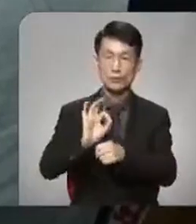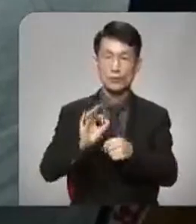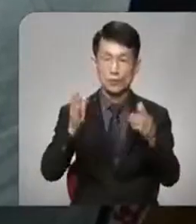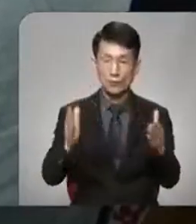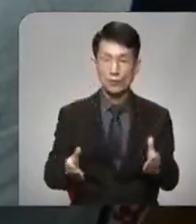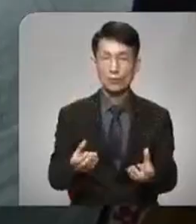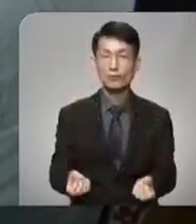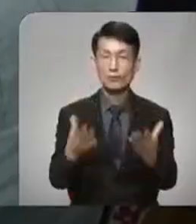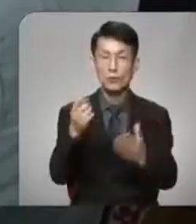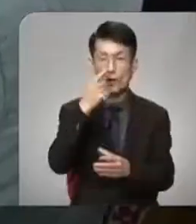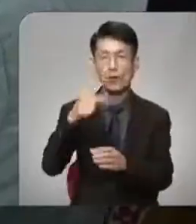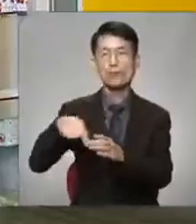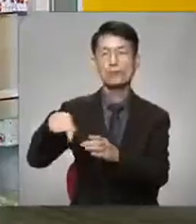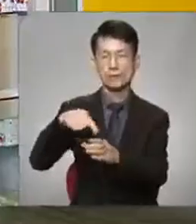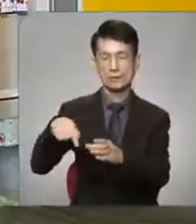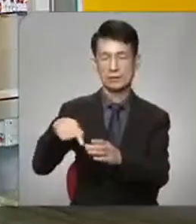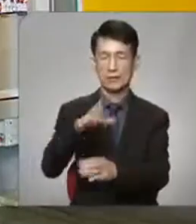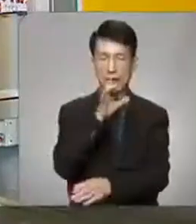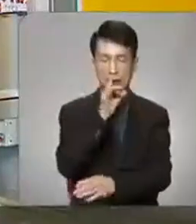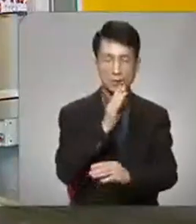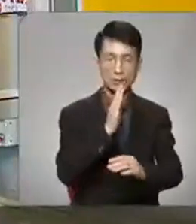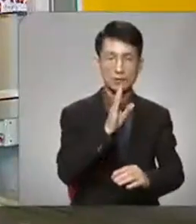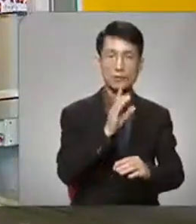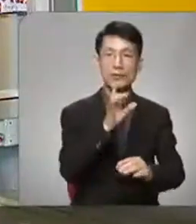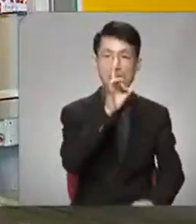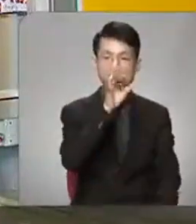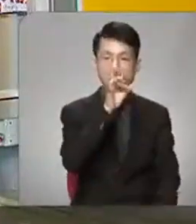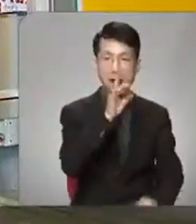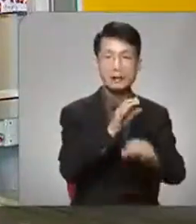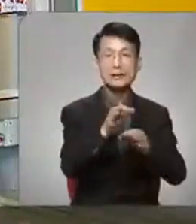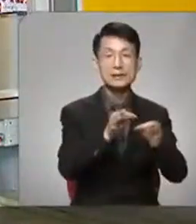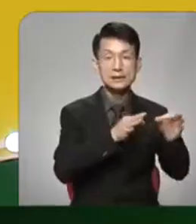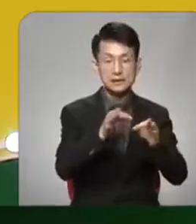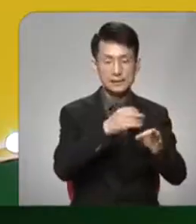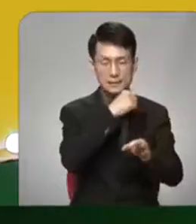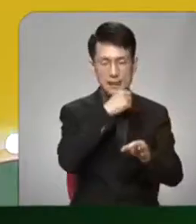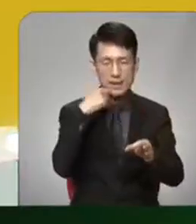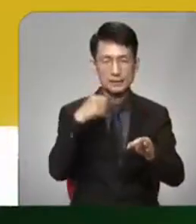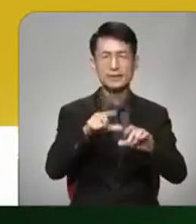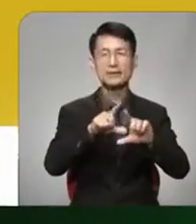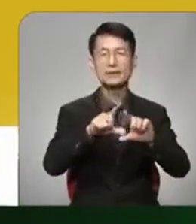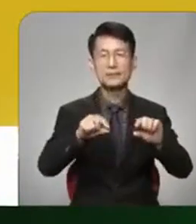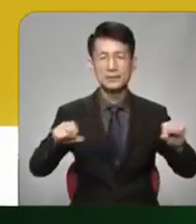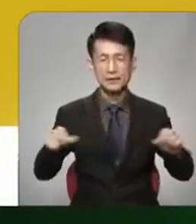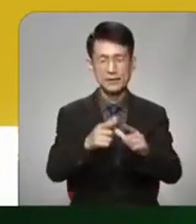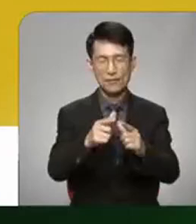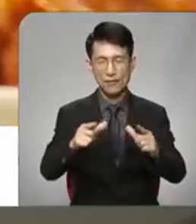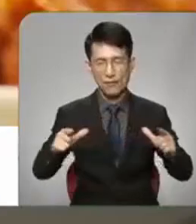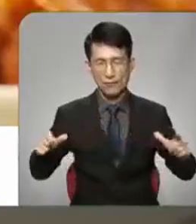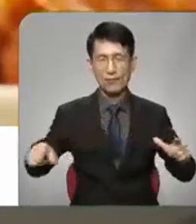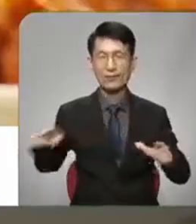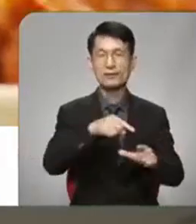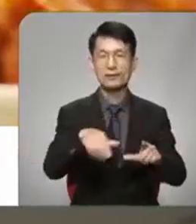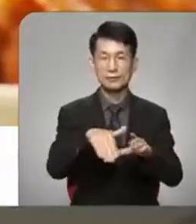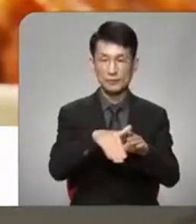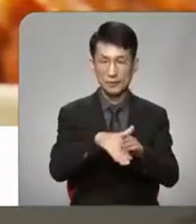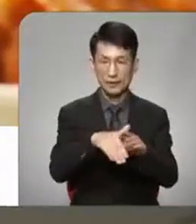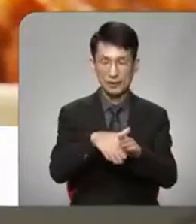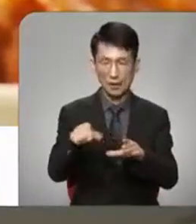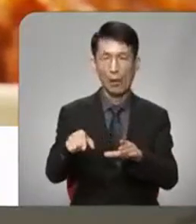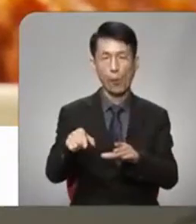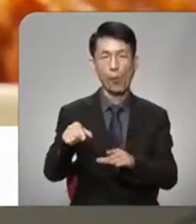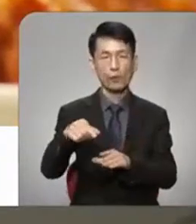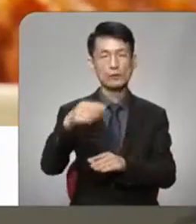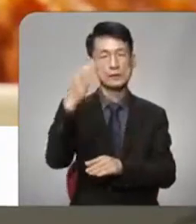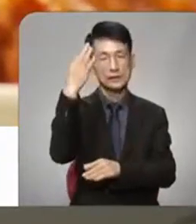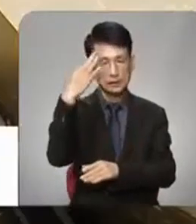커피, 강릉 중앙시장의 먹거리까지 강릉 지역 곳곳에 자리 잡은 다양한 음식 문화가 유네스코에 인정을